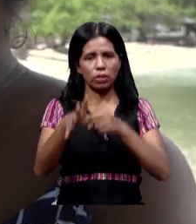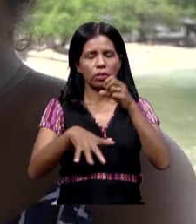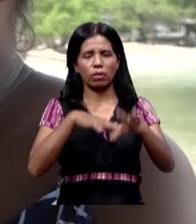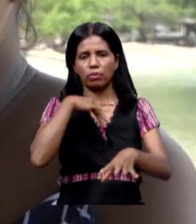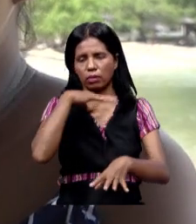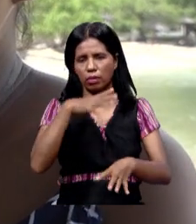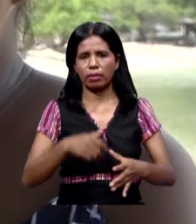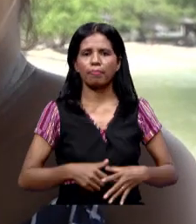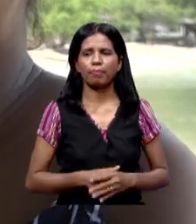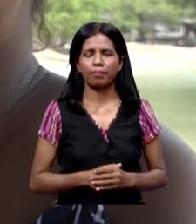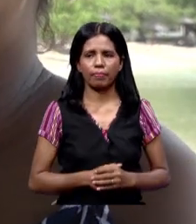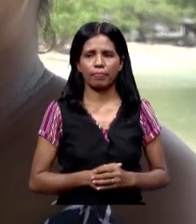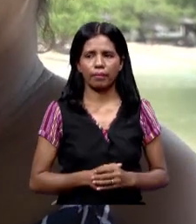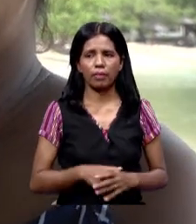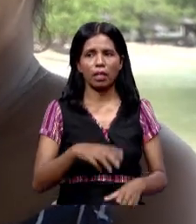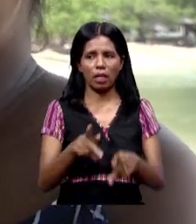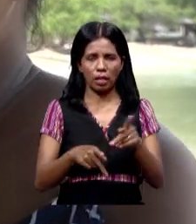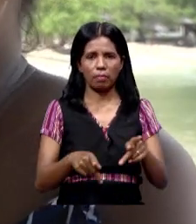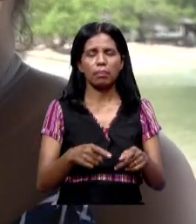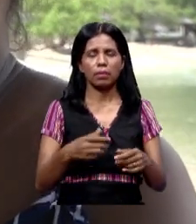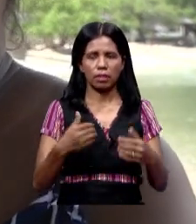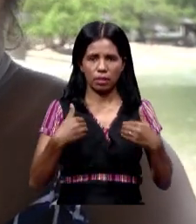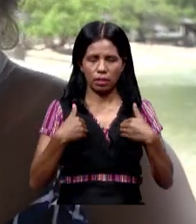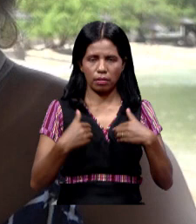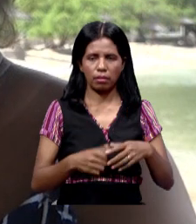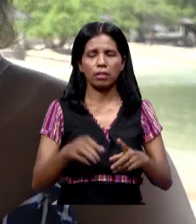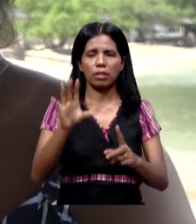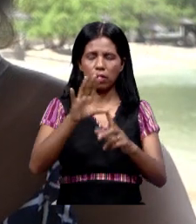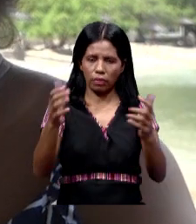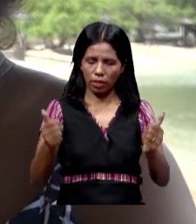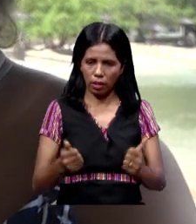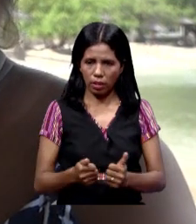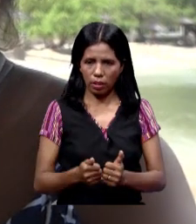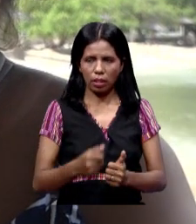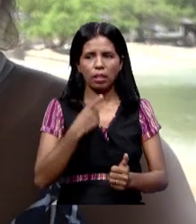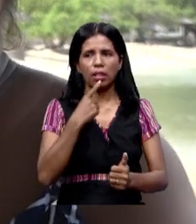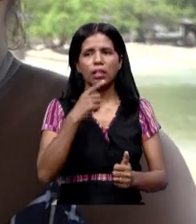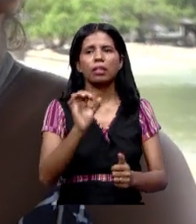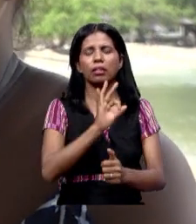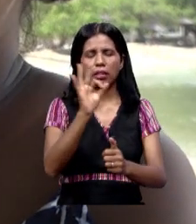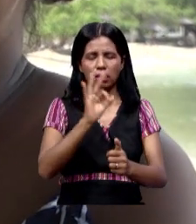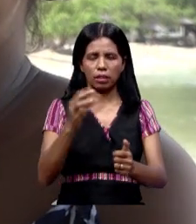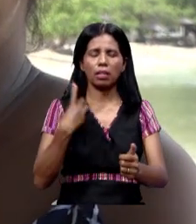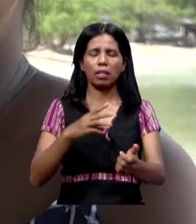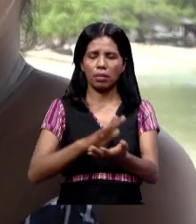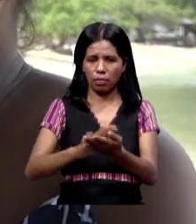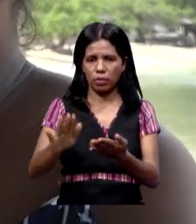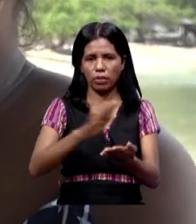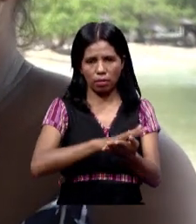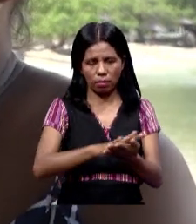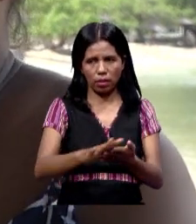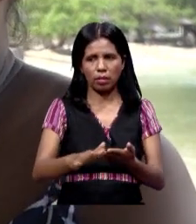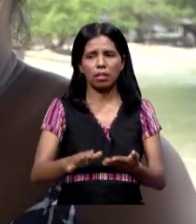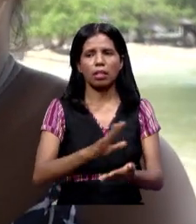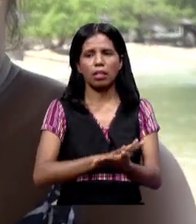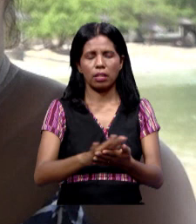después ya ene comandar y lo tu amne se falde hacer tu un crisis de tese esta sexta limpeja mi limpeja ya que limpeja